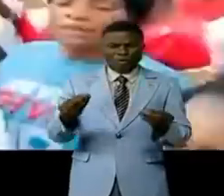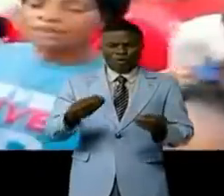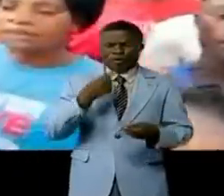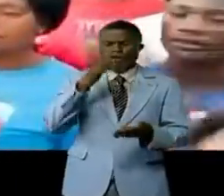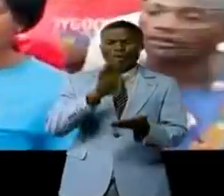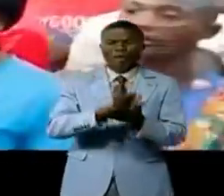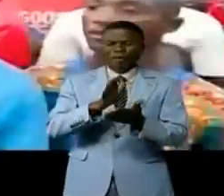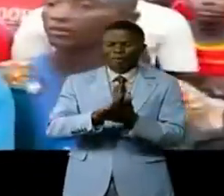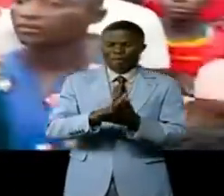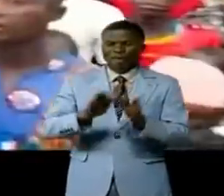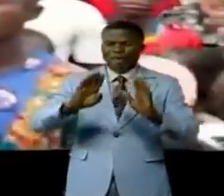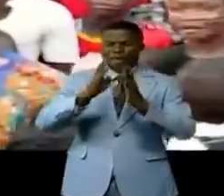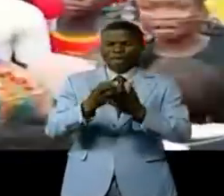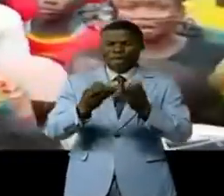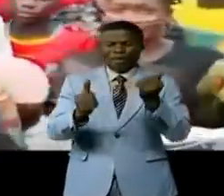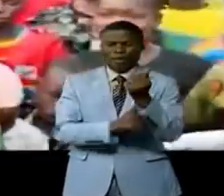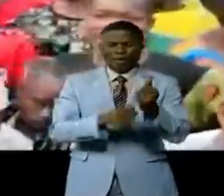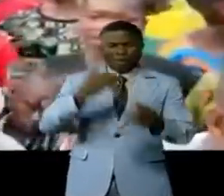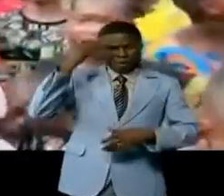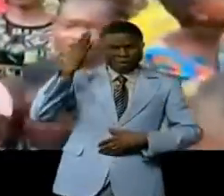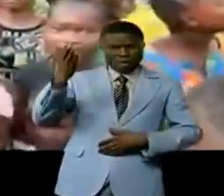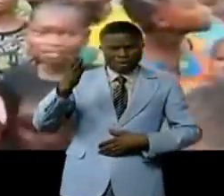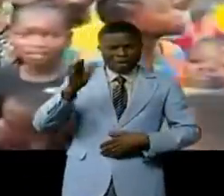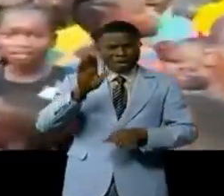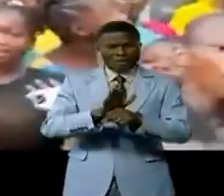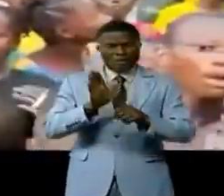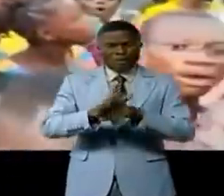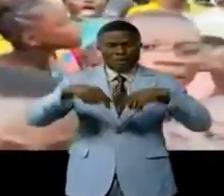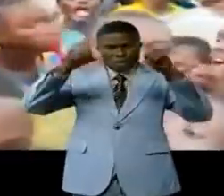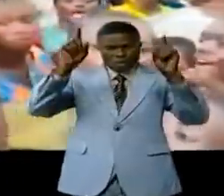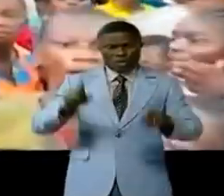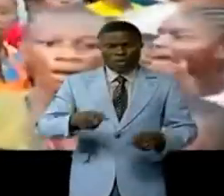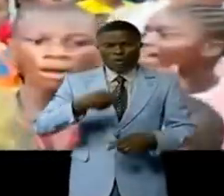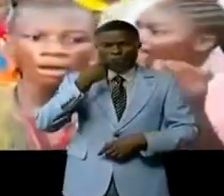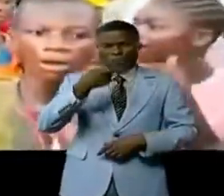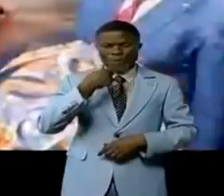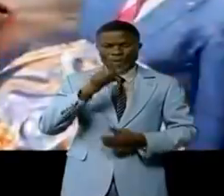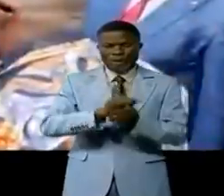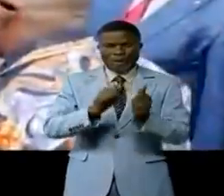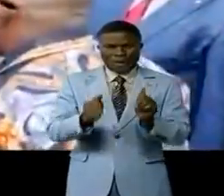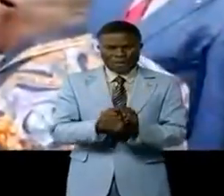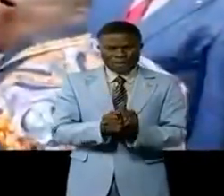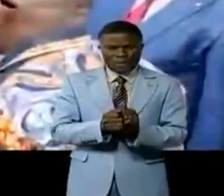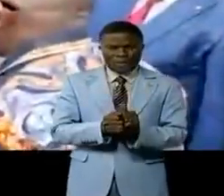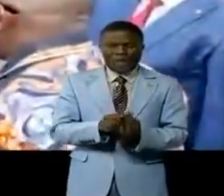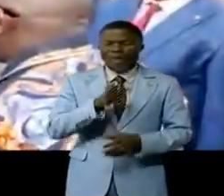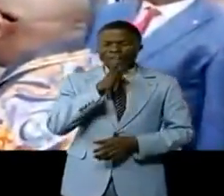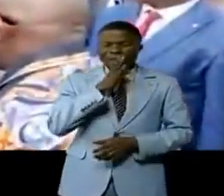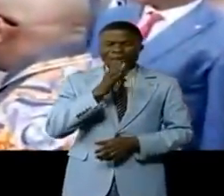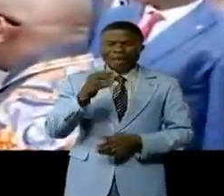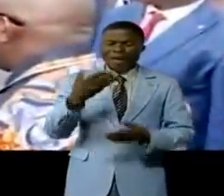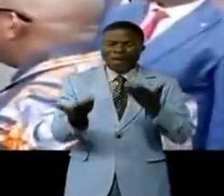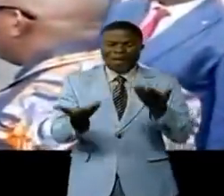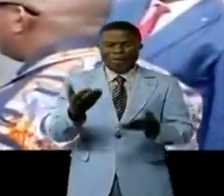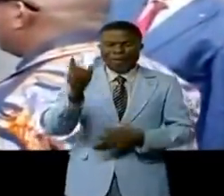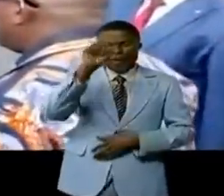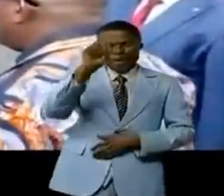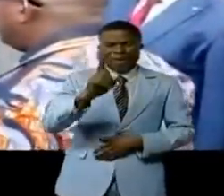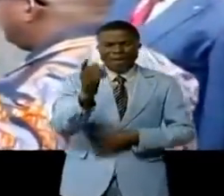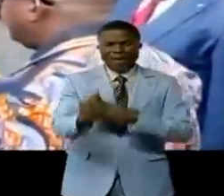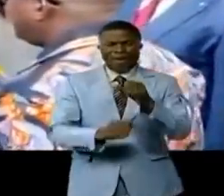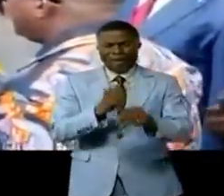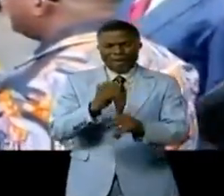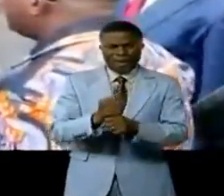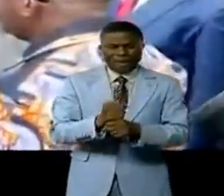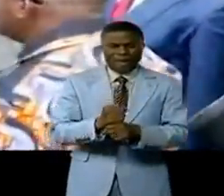remercie. Effectivement, ça fait plusieurs années, on a parlé de près de 40 ans, mais bon, ça fait au moins plus de 30 ans qu'il